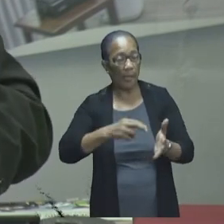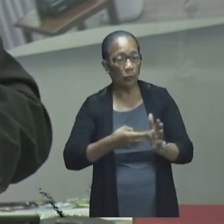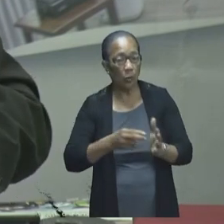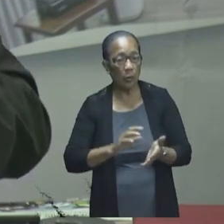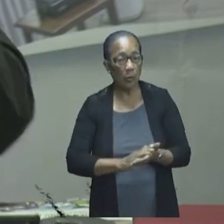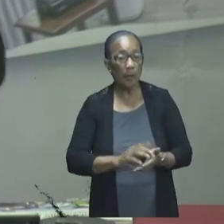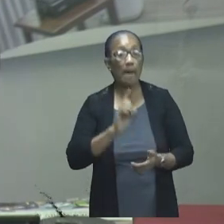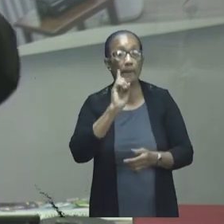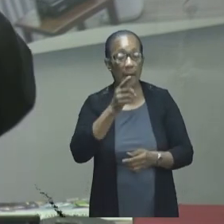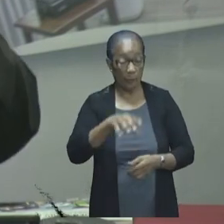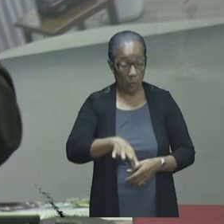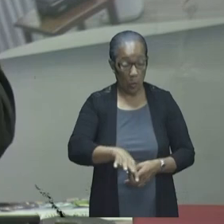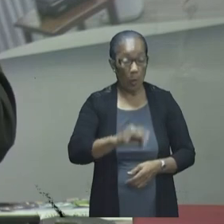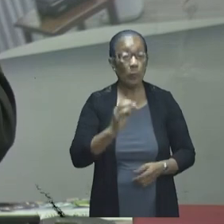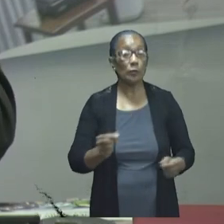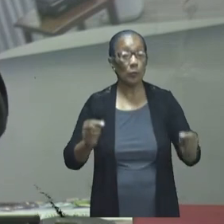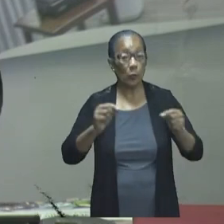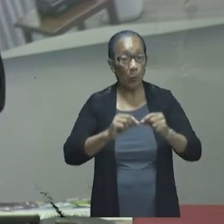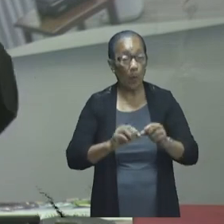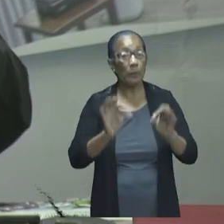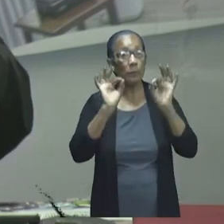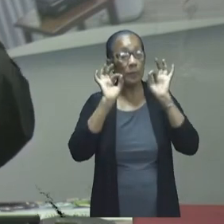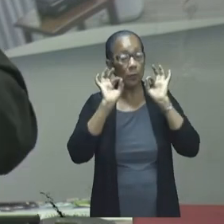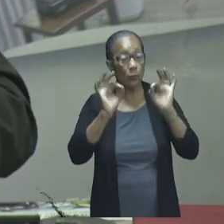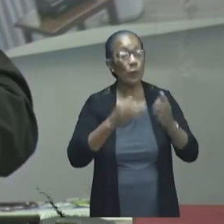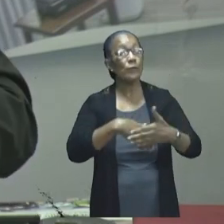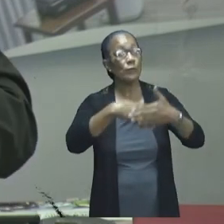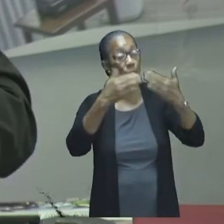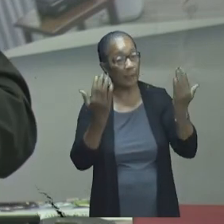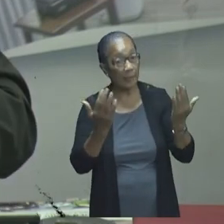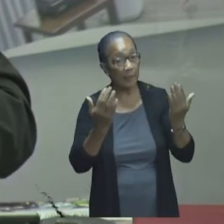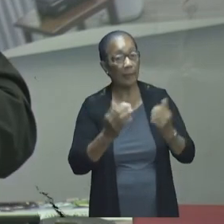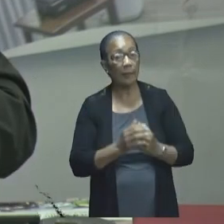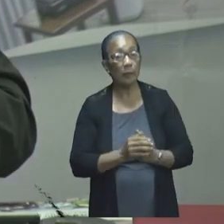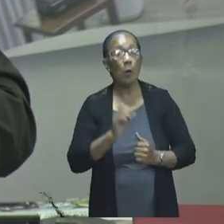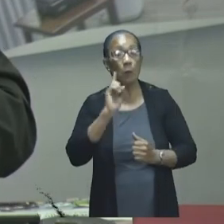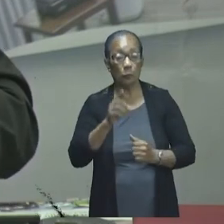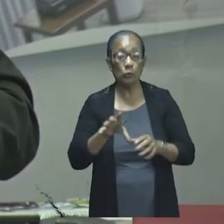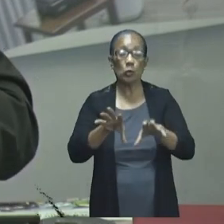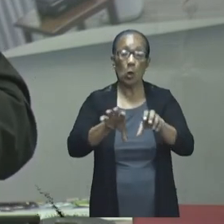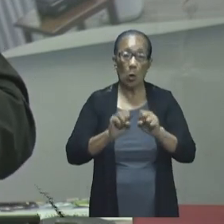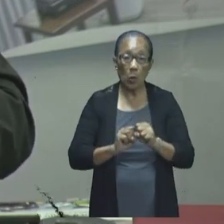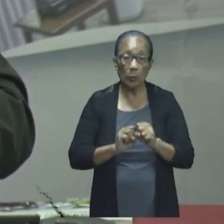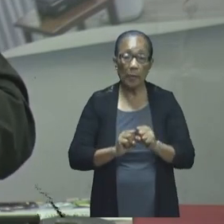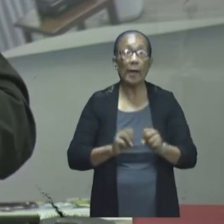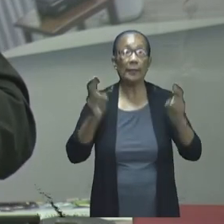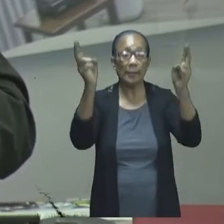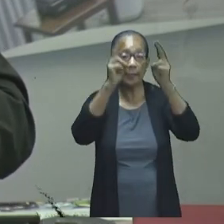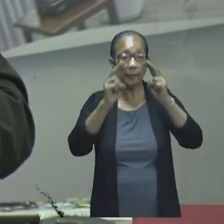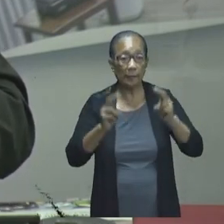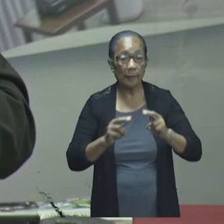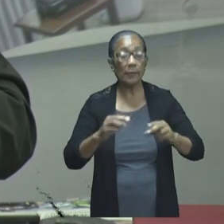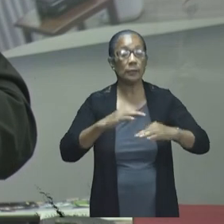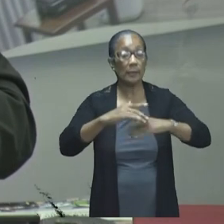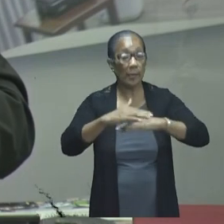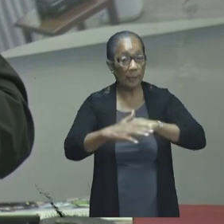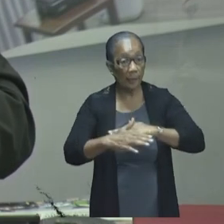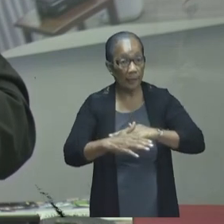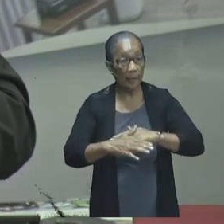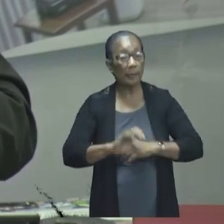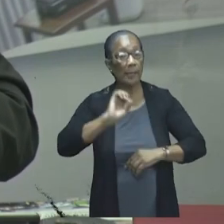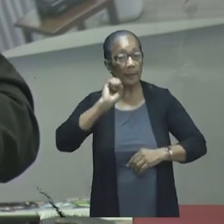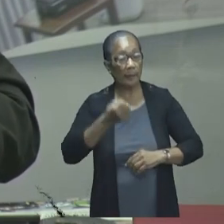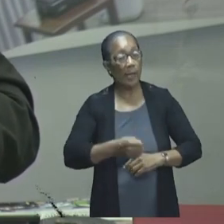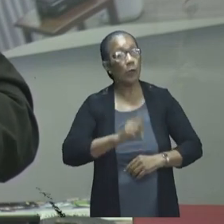oplossing gaat zijn milieuvriendelijk je moet johan internationale verdragen en regels de oplossing zou zijn in die moderne technologie daarom wordt er meer geïnvesteerd